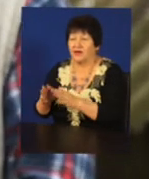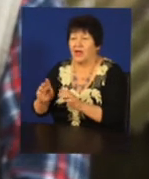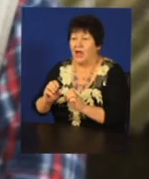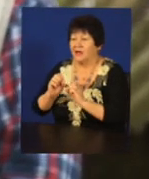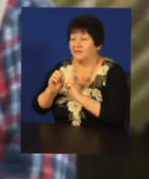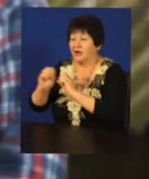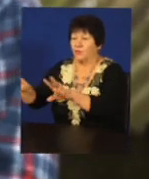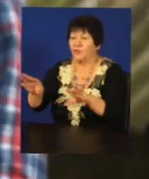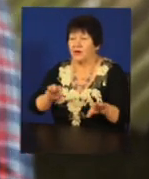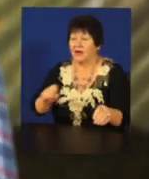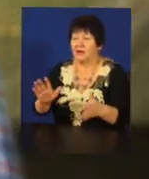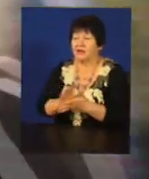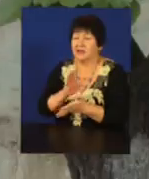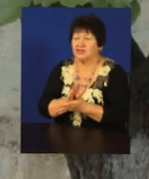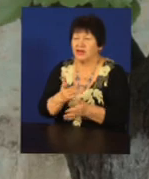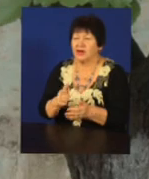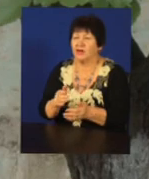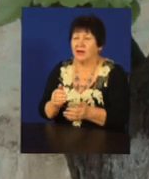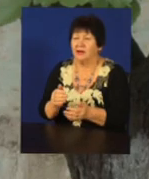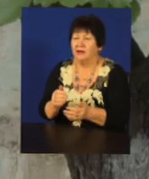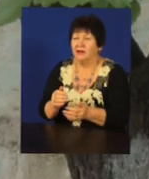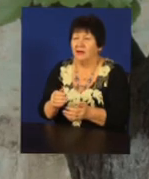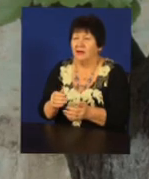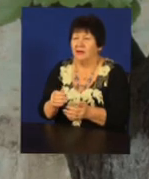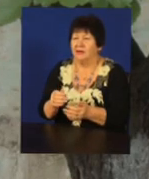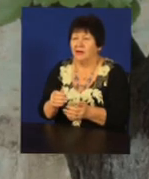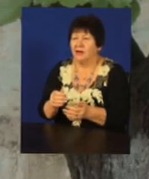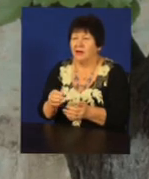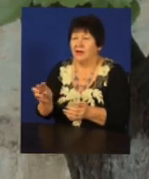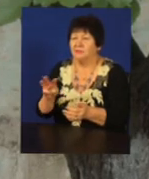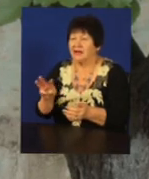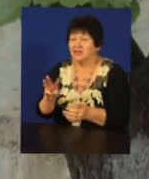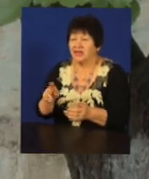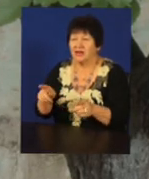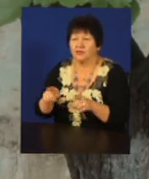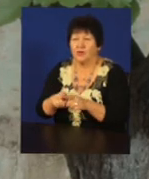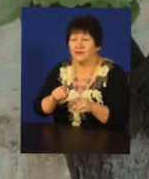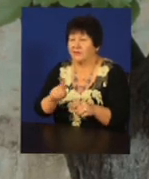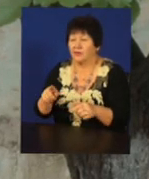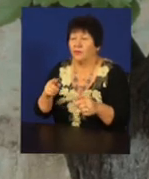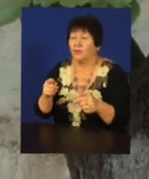aruncă deșeurile menajere, doar menajere. Nu este vorba de ca să